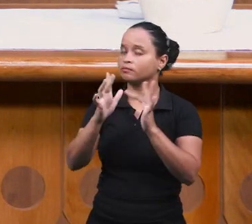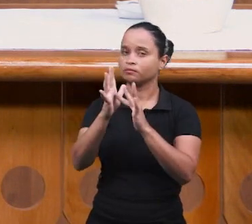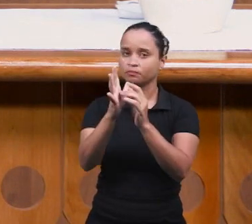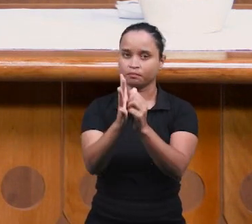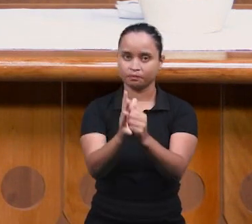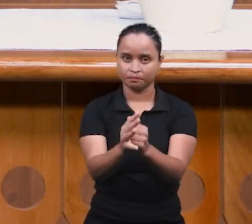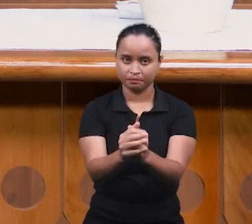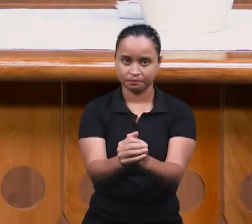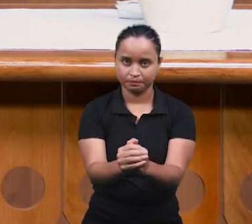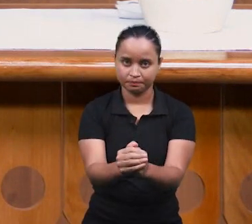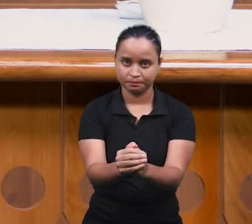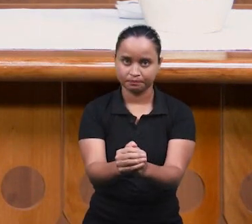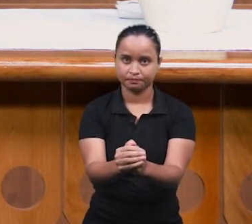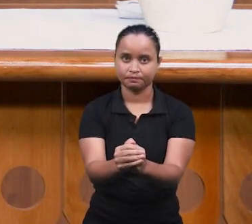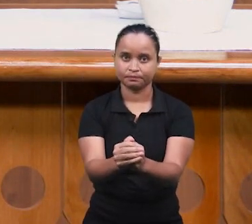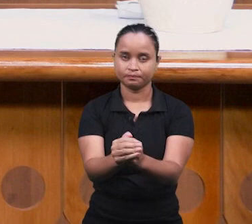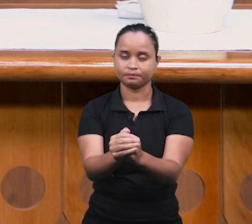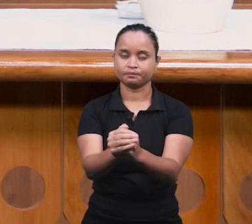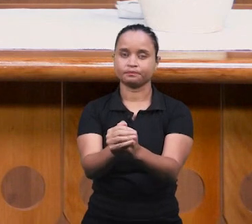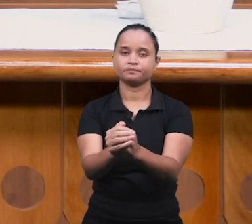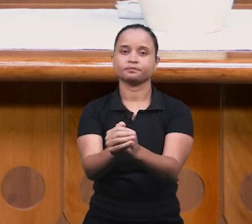Amen.